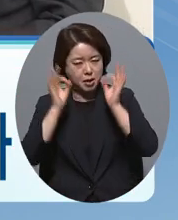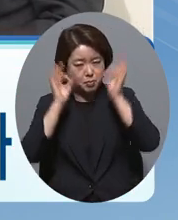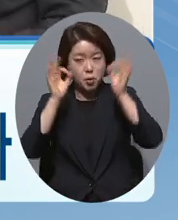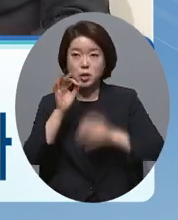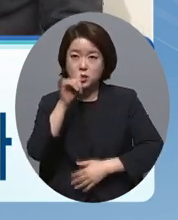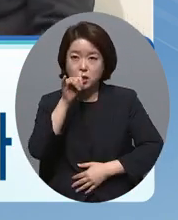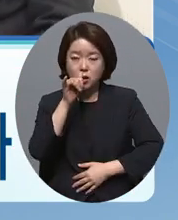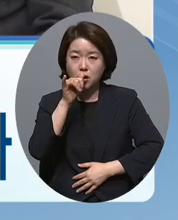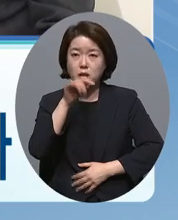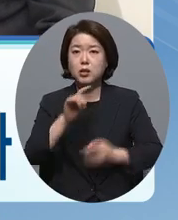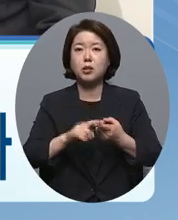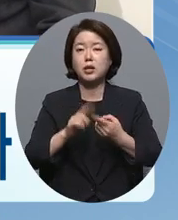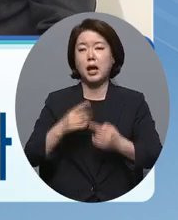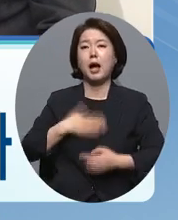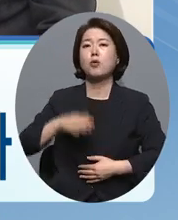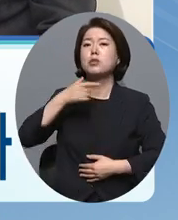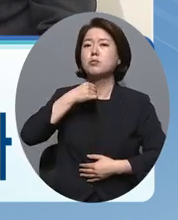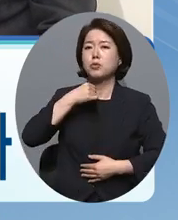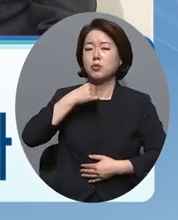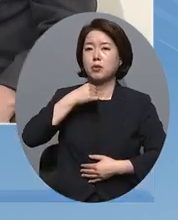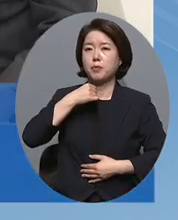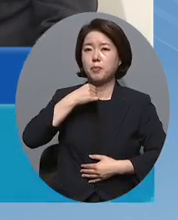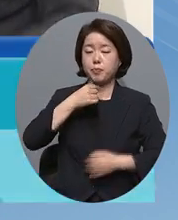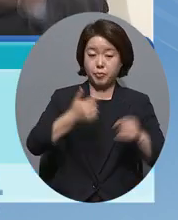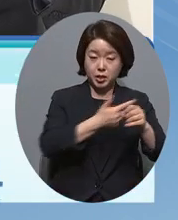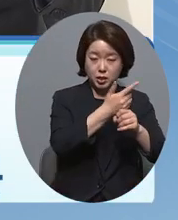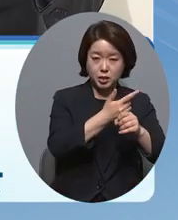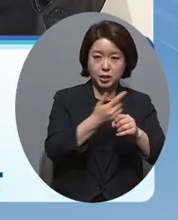노력을 했느냐 뭐 이런 부분을 알고 싶었던 거잖아요